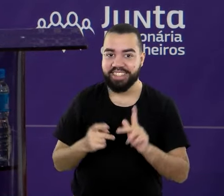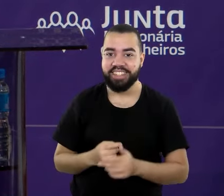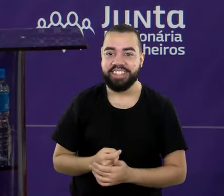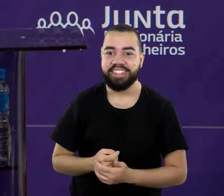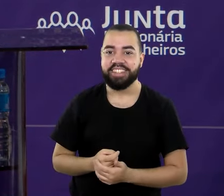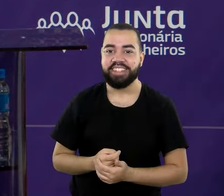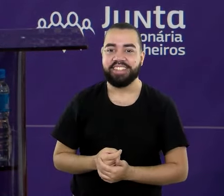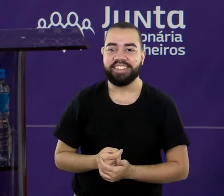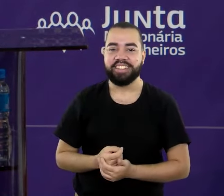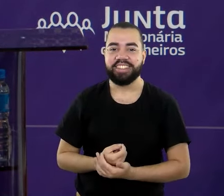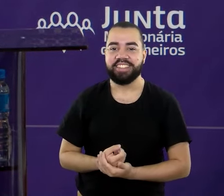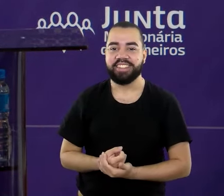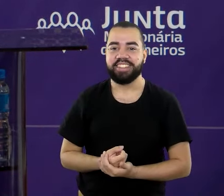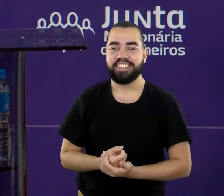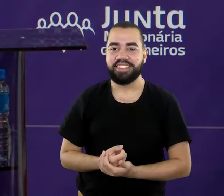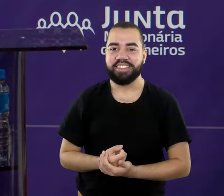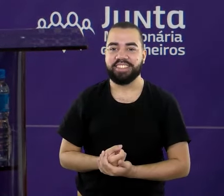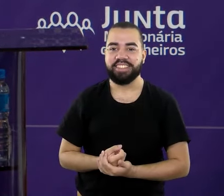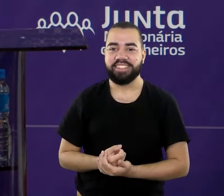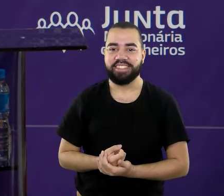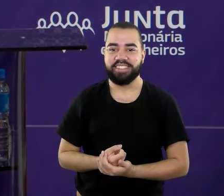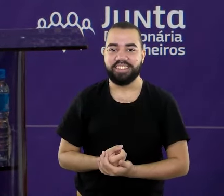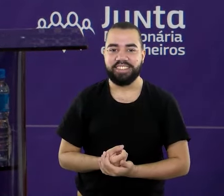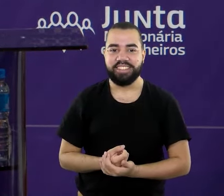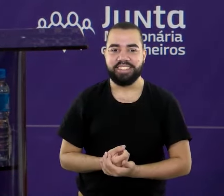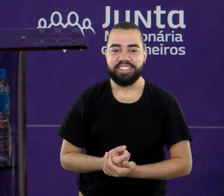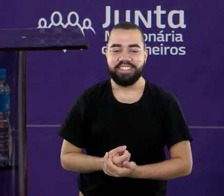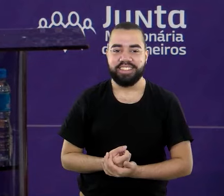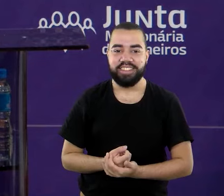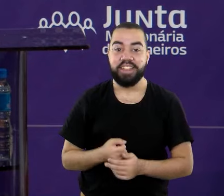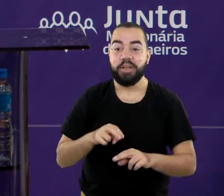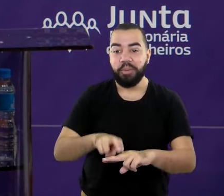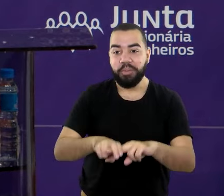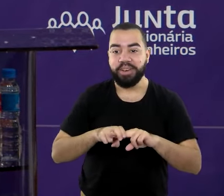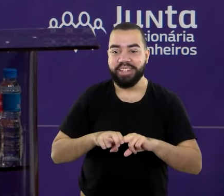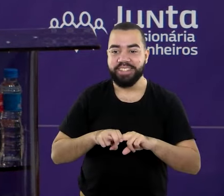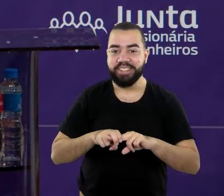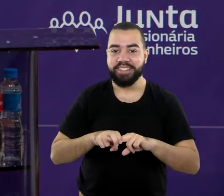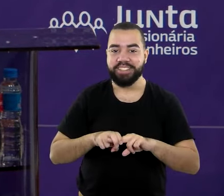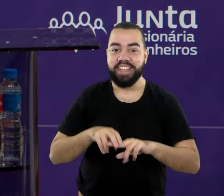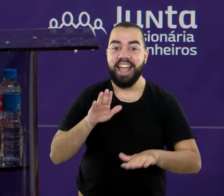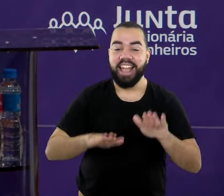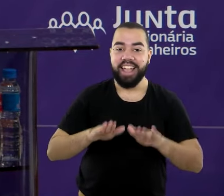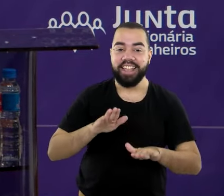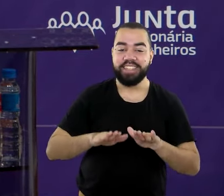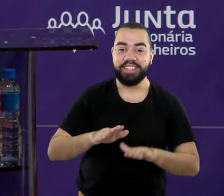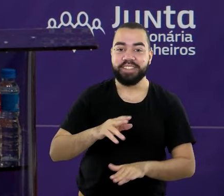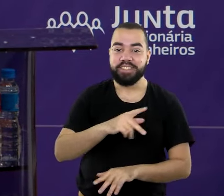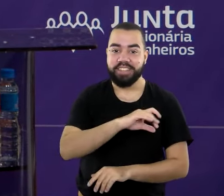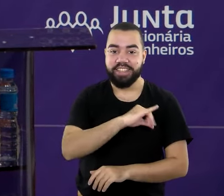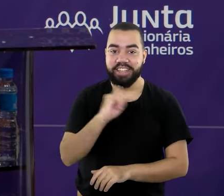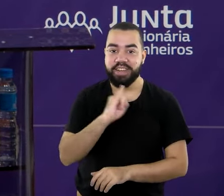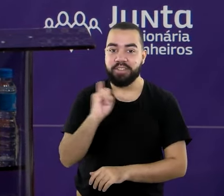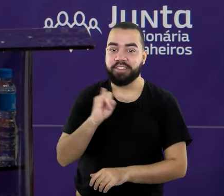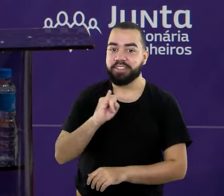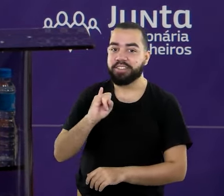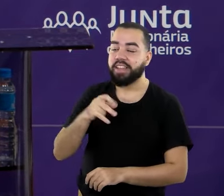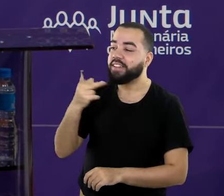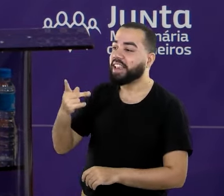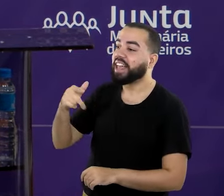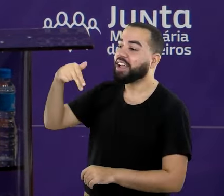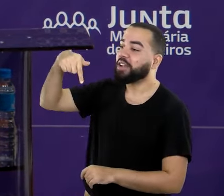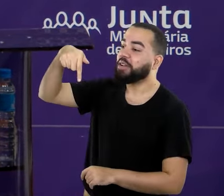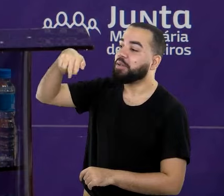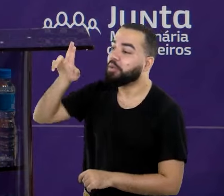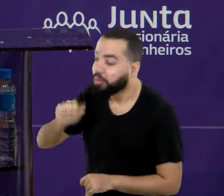분들은 아마 저를 보고 광 목사라고 기억할 것입니다. E por isso eu acho que algum dos irmãos que esteve no ano passado vai me chamar de pastor